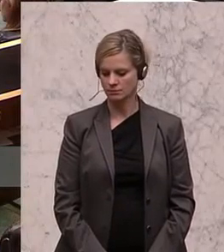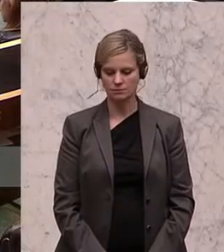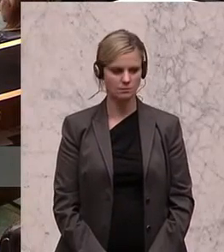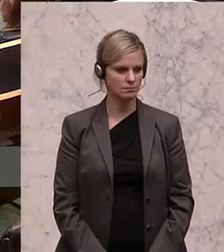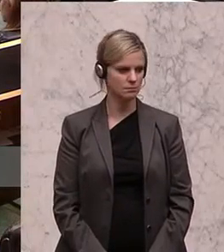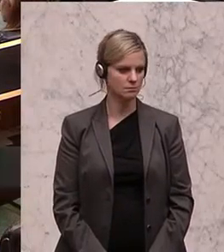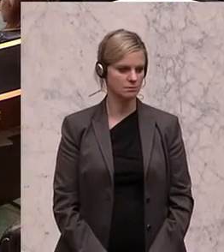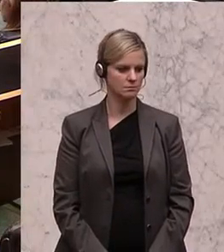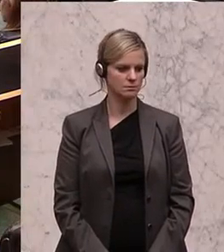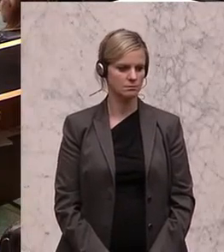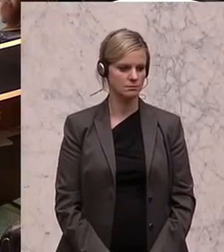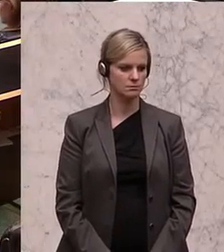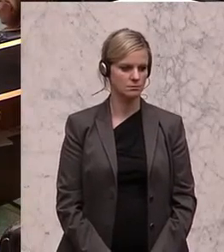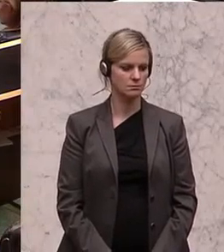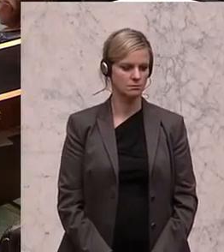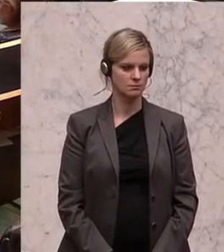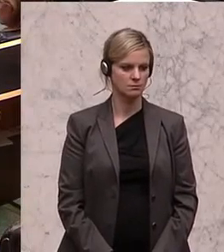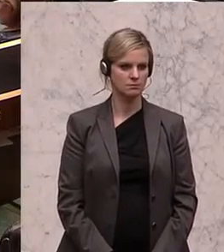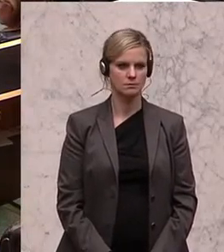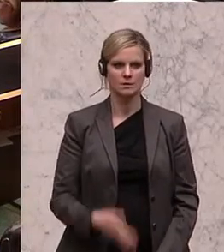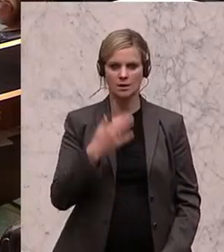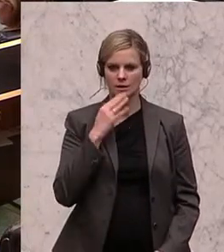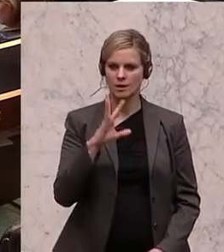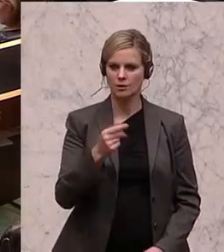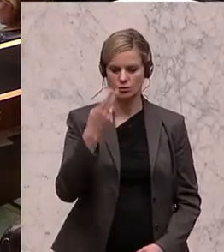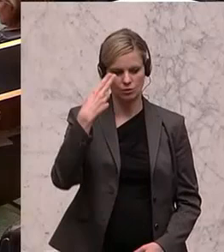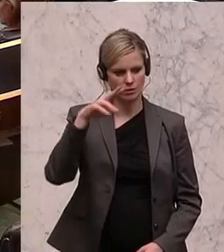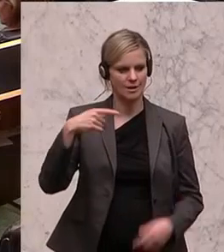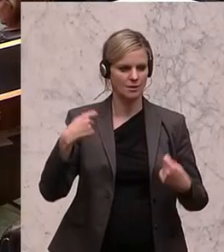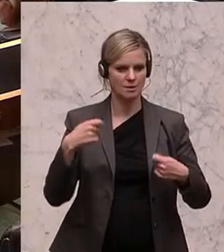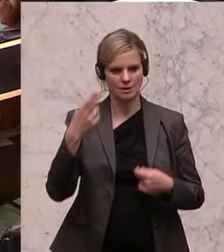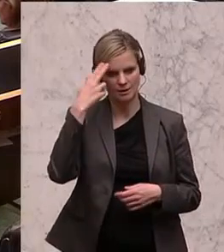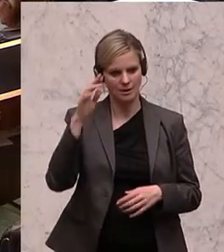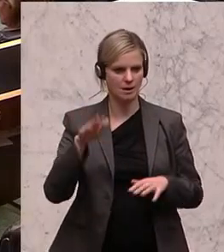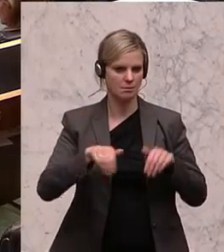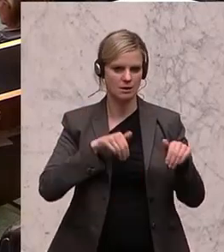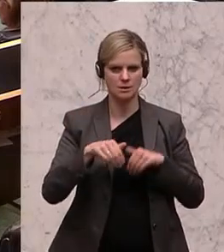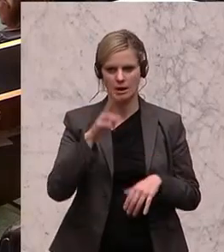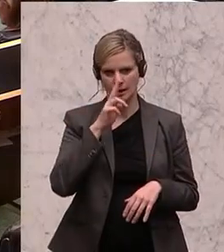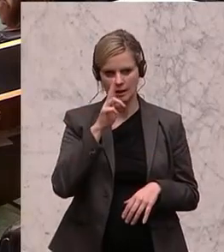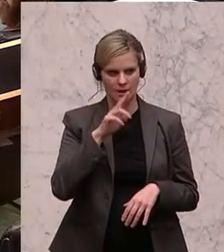Gewerbeordnungsreform und hofft darauf, dass diese noch im Juni verwirklichbar sei.